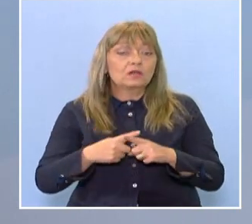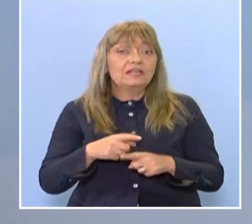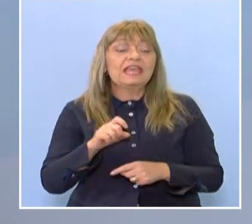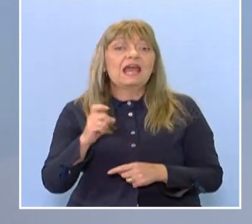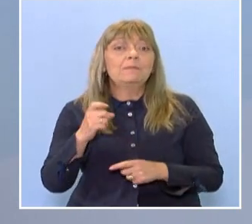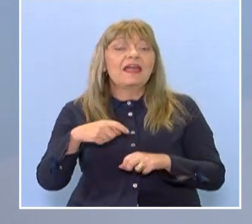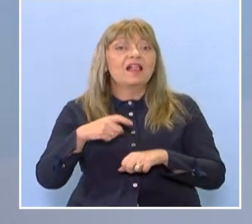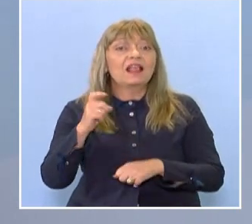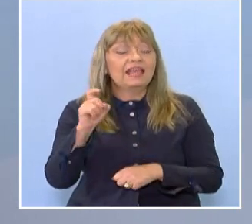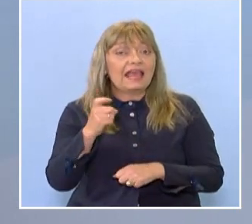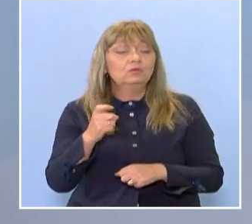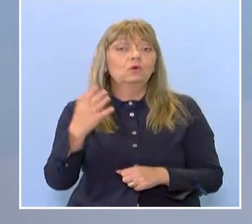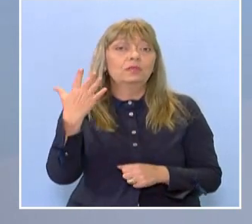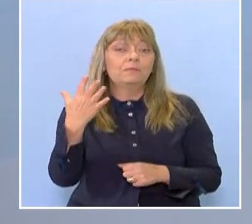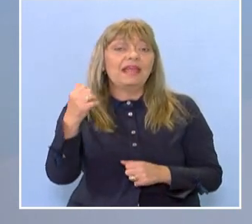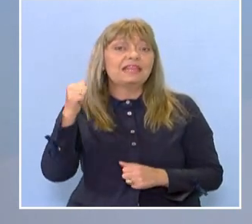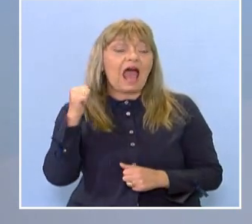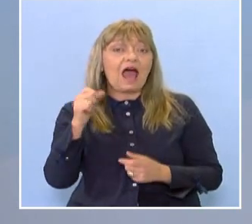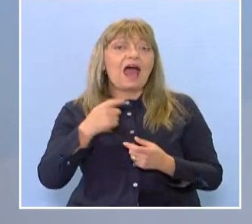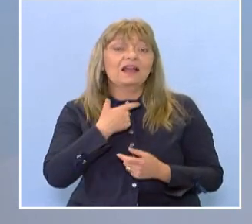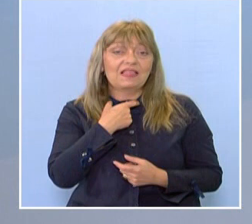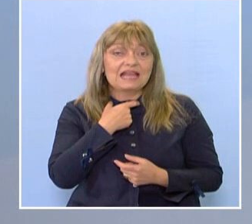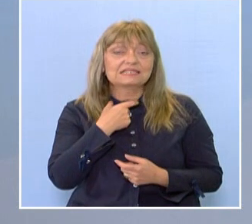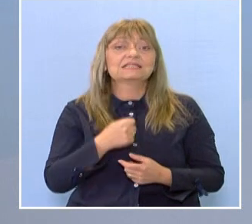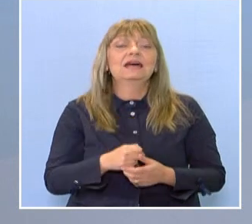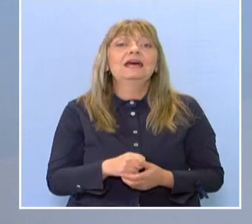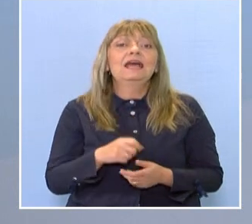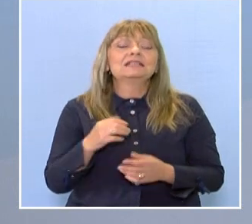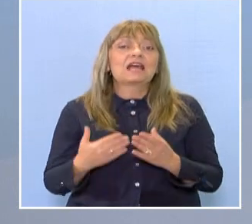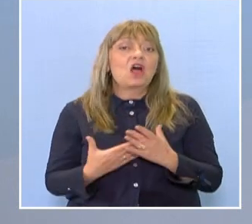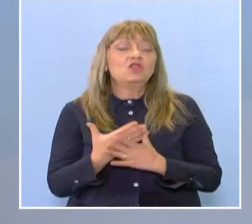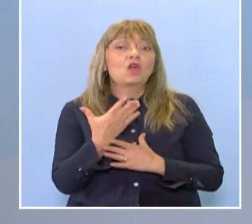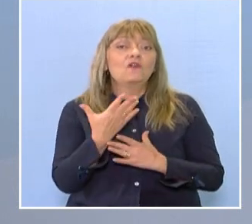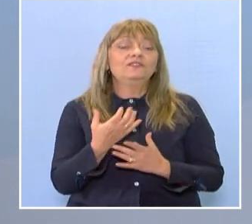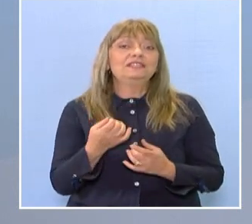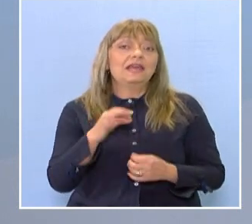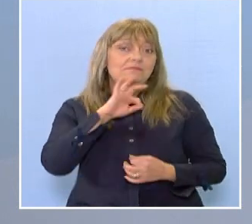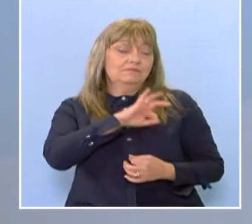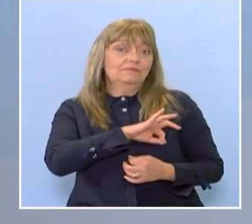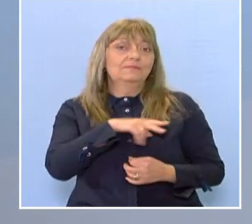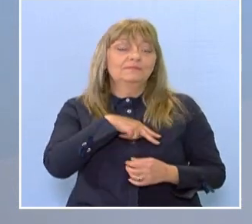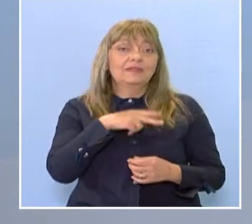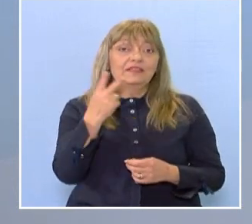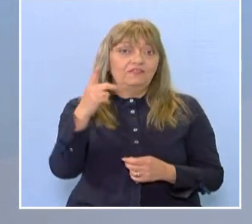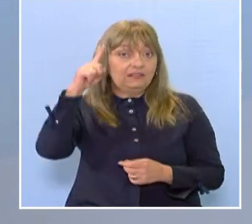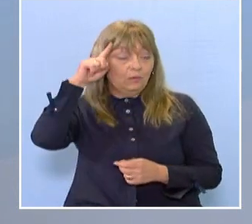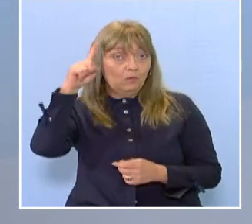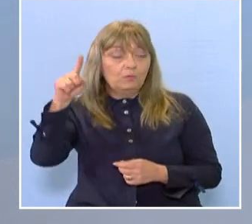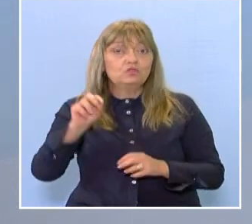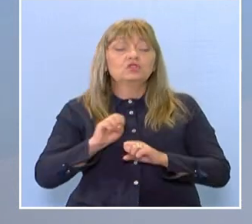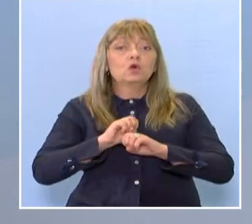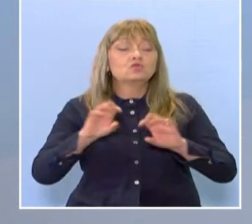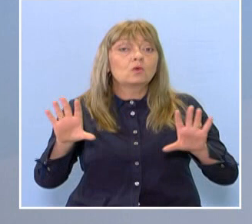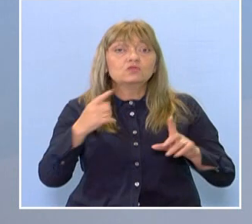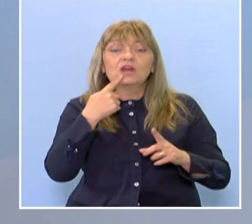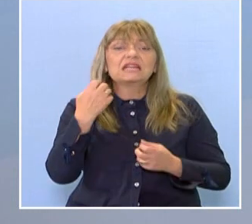5-я клас с класен ръководител Ивелина Илиева са най-новите й носители. Двете момичета съобщиха за пожар в